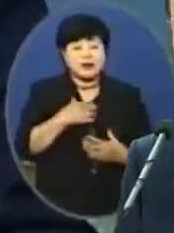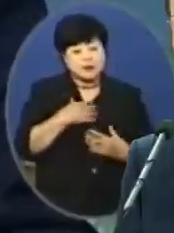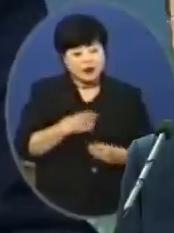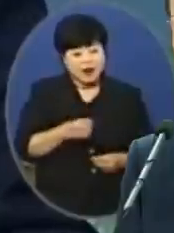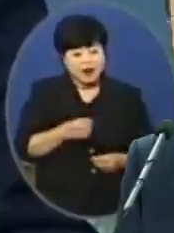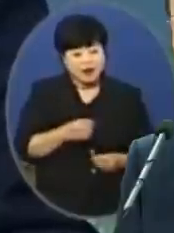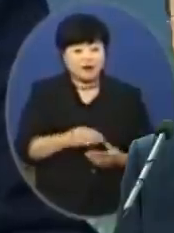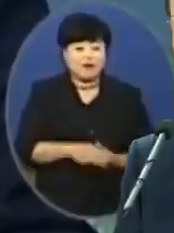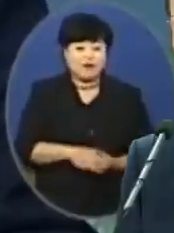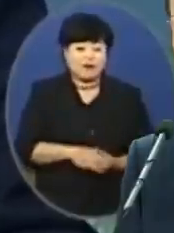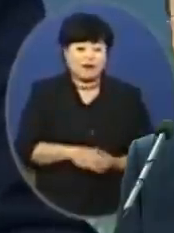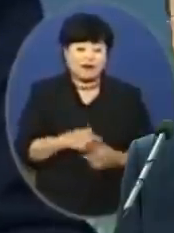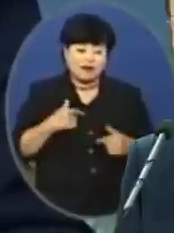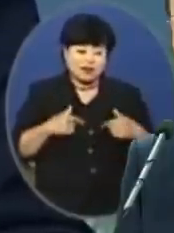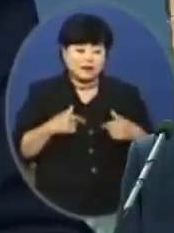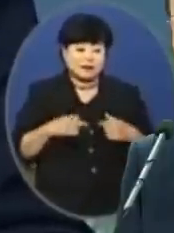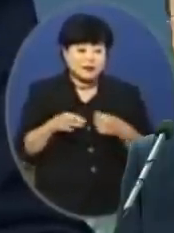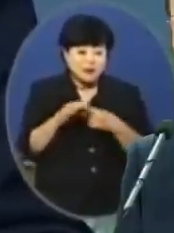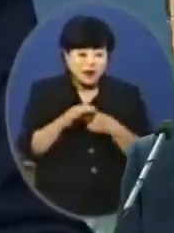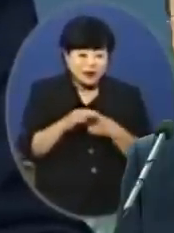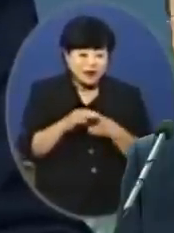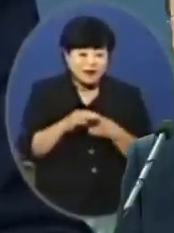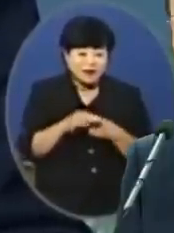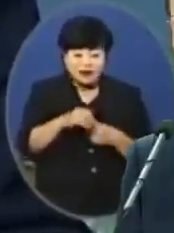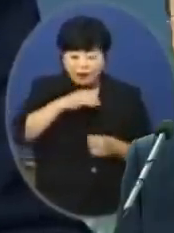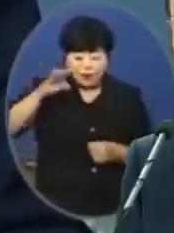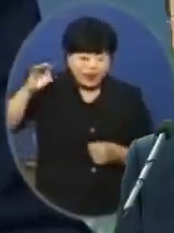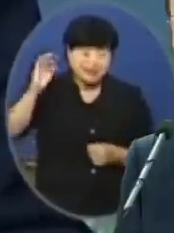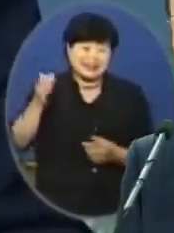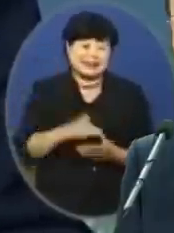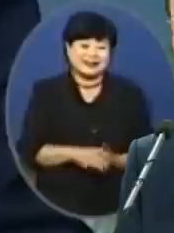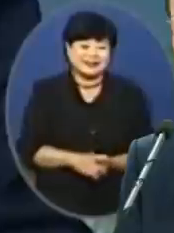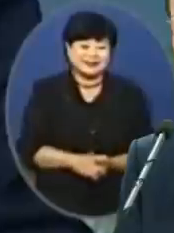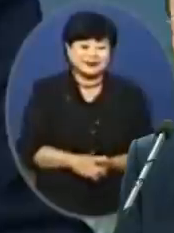편안하고 기쁘면 만사 오케이입니다.